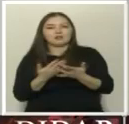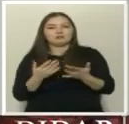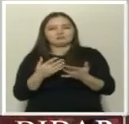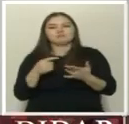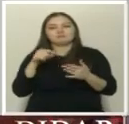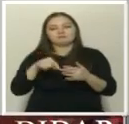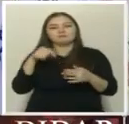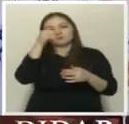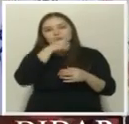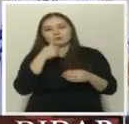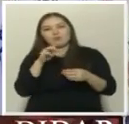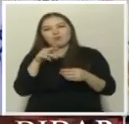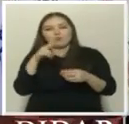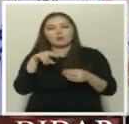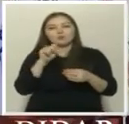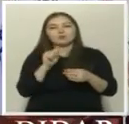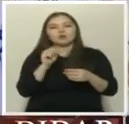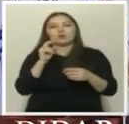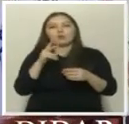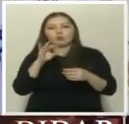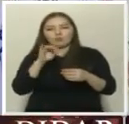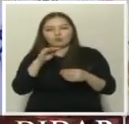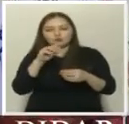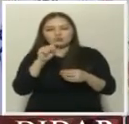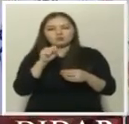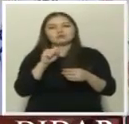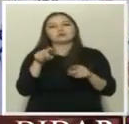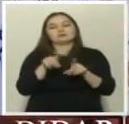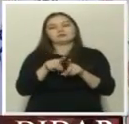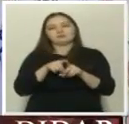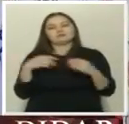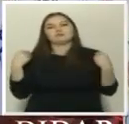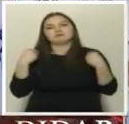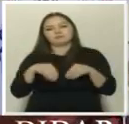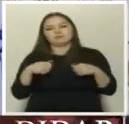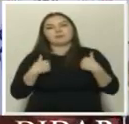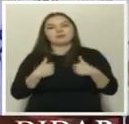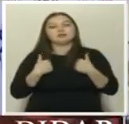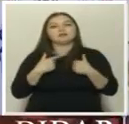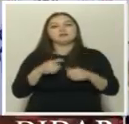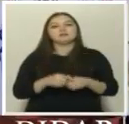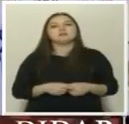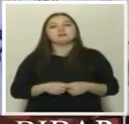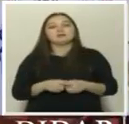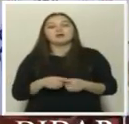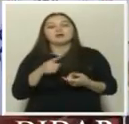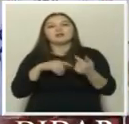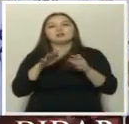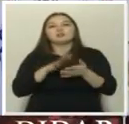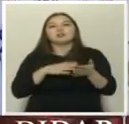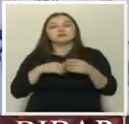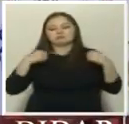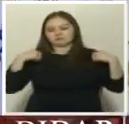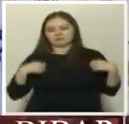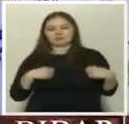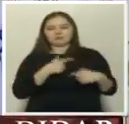трендом этого года Также можно считать кожные изделия Принимая это во внимание Мы решили добавить пару деталей из кожи в нашей Бишкеке плащи